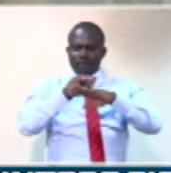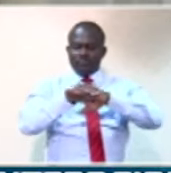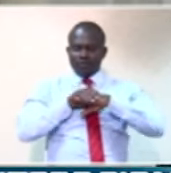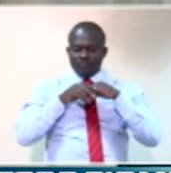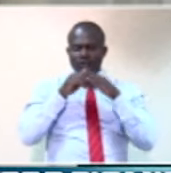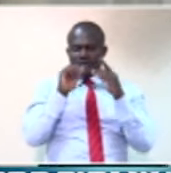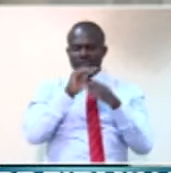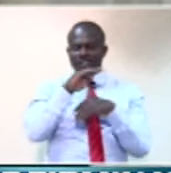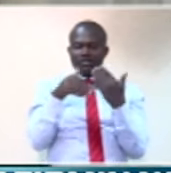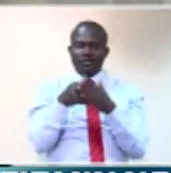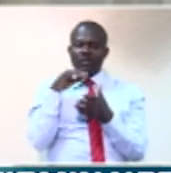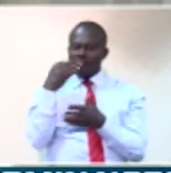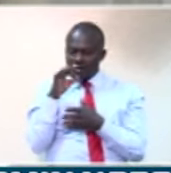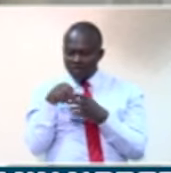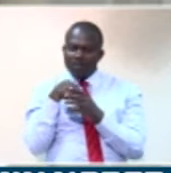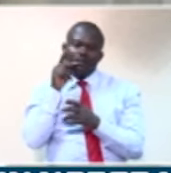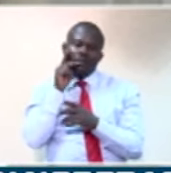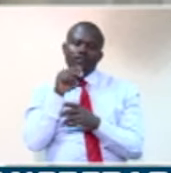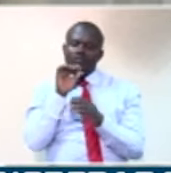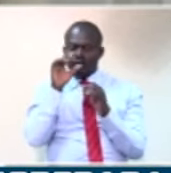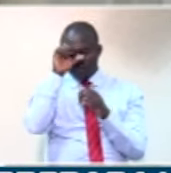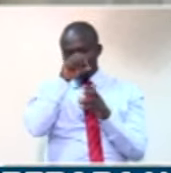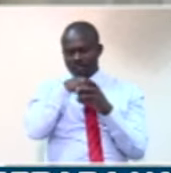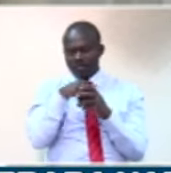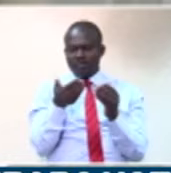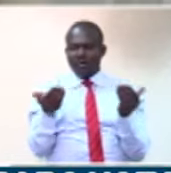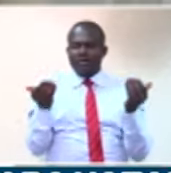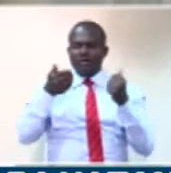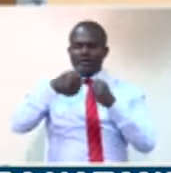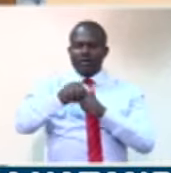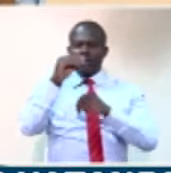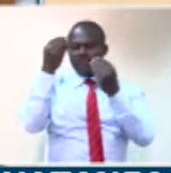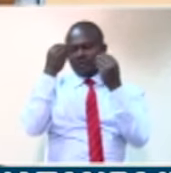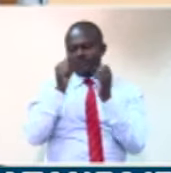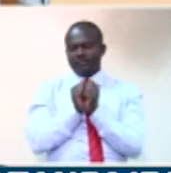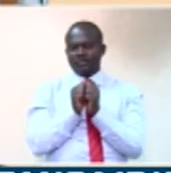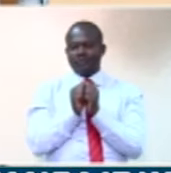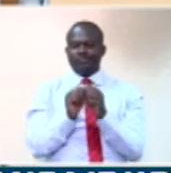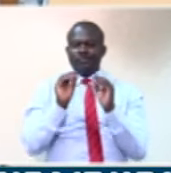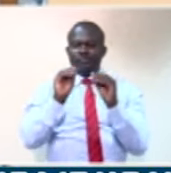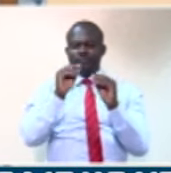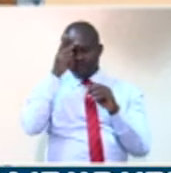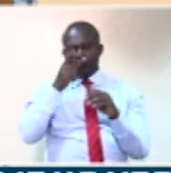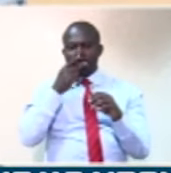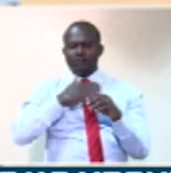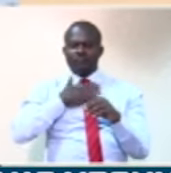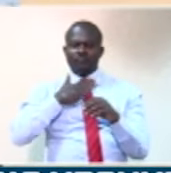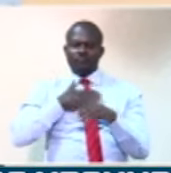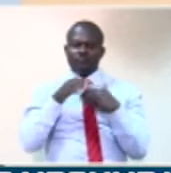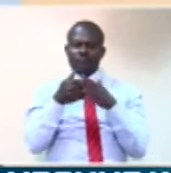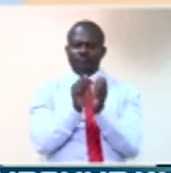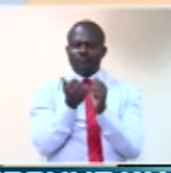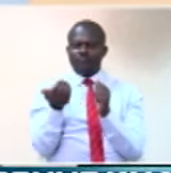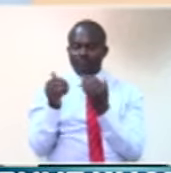muri za ndimi zose, Igifaransa n'Ikinyarwanda kidasigaye, abana hanini nabwo nitwe batwigisha. Imyigishirize ababyeyi bishimira n'abana